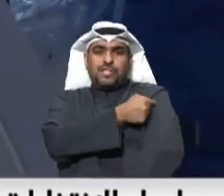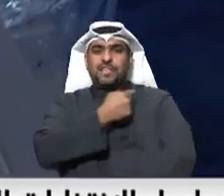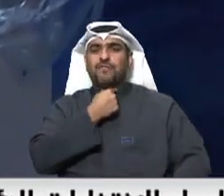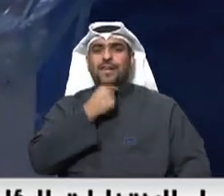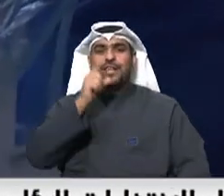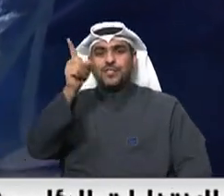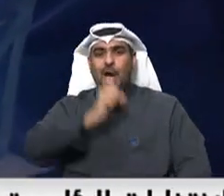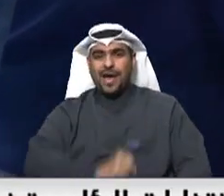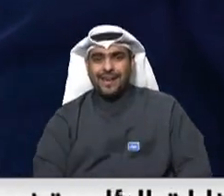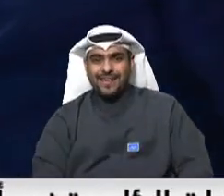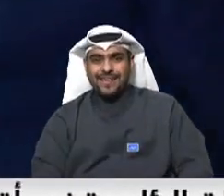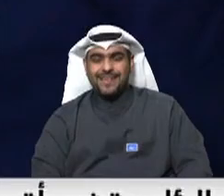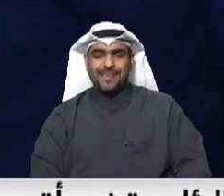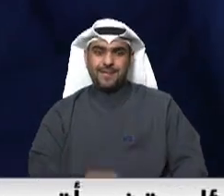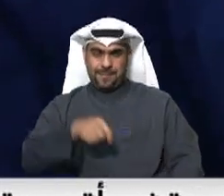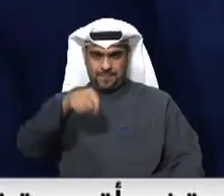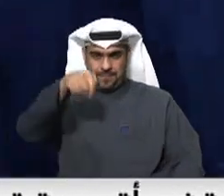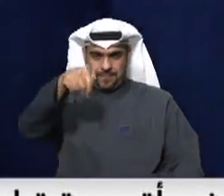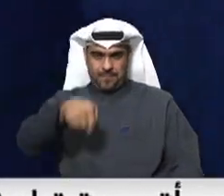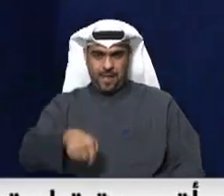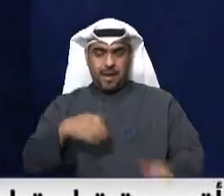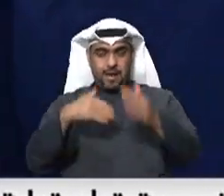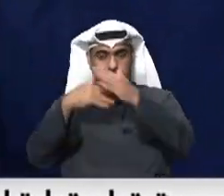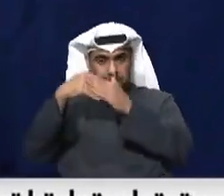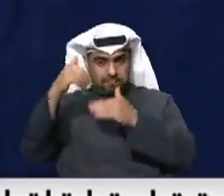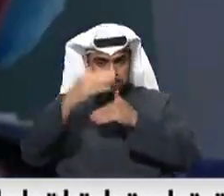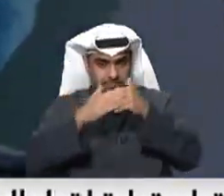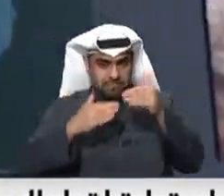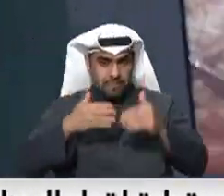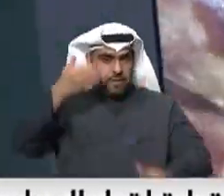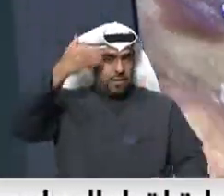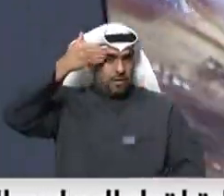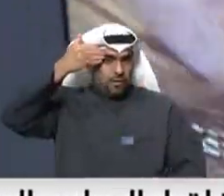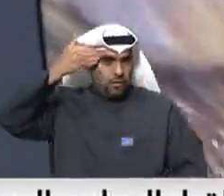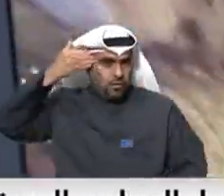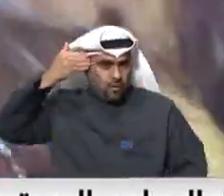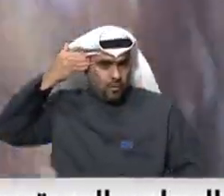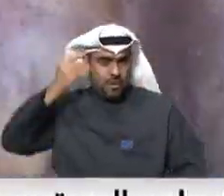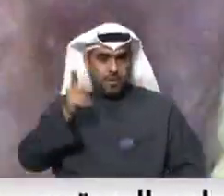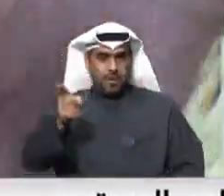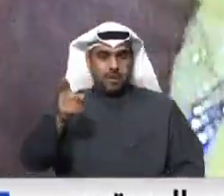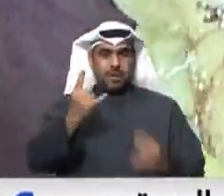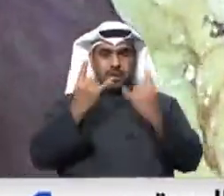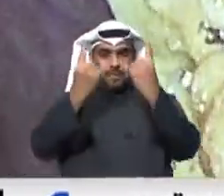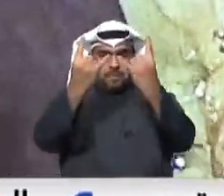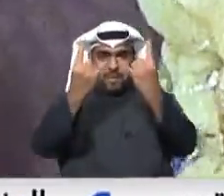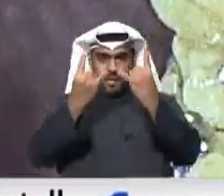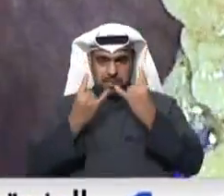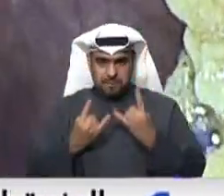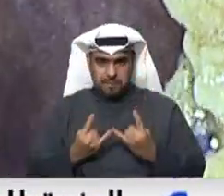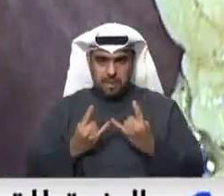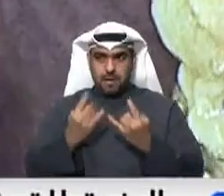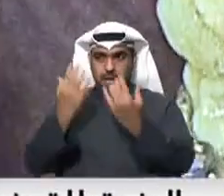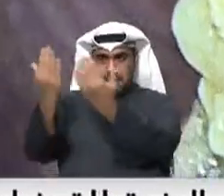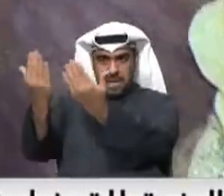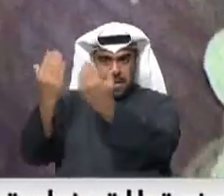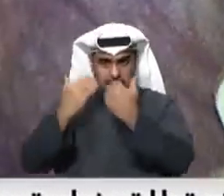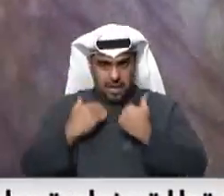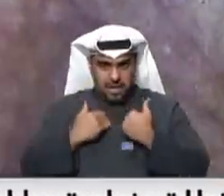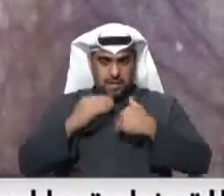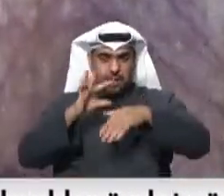مذ بين الخبرات والمهارات اختفت الحدود وتلاشت امام وحده الغرض لتحقيق